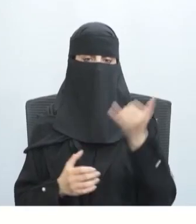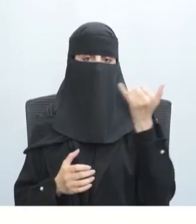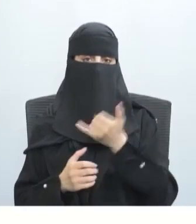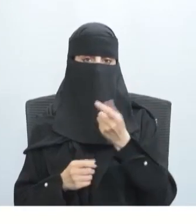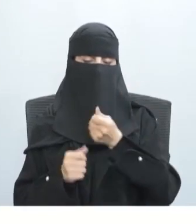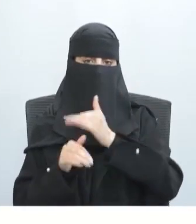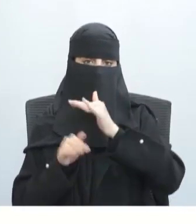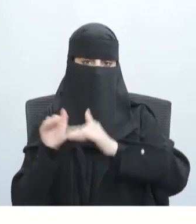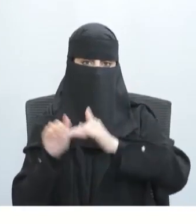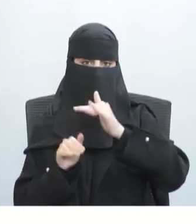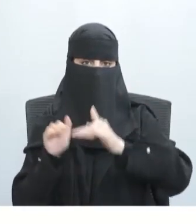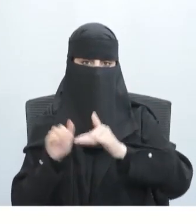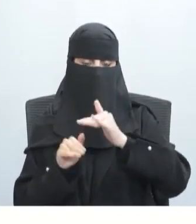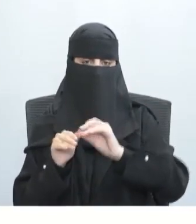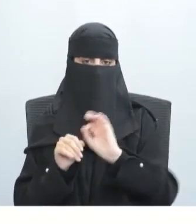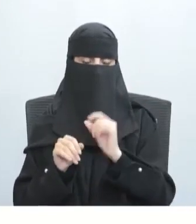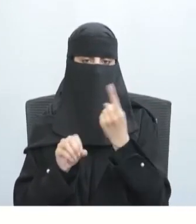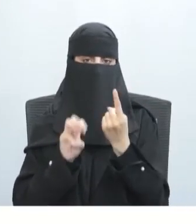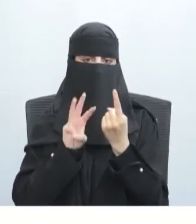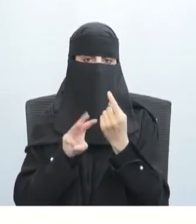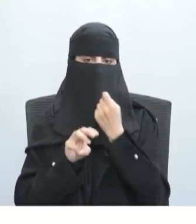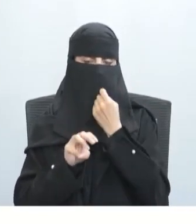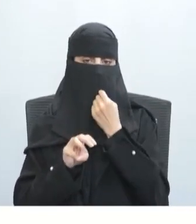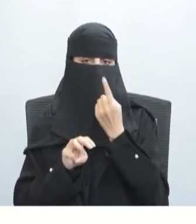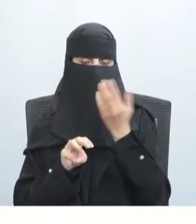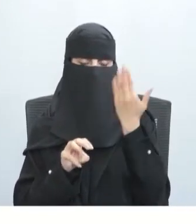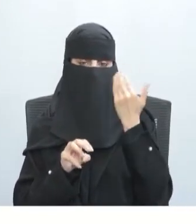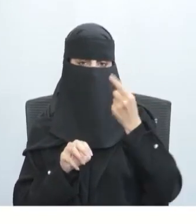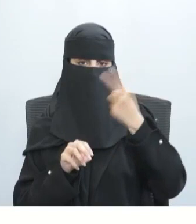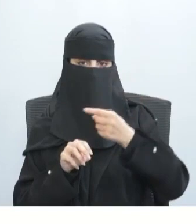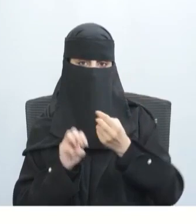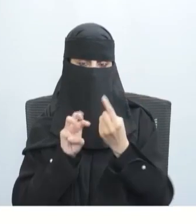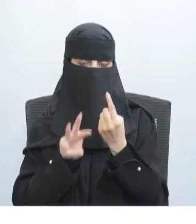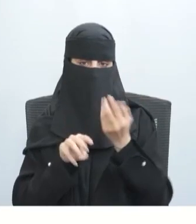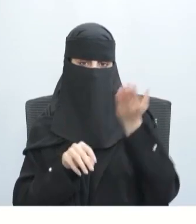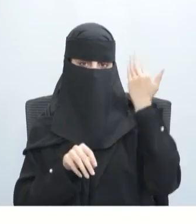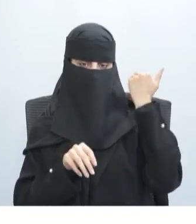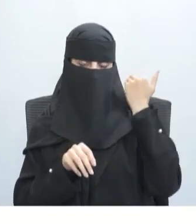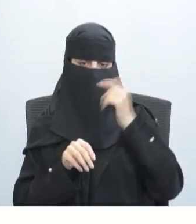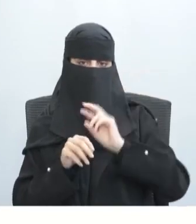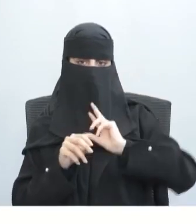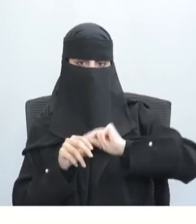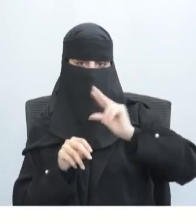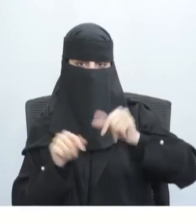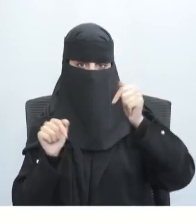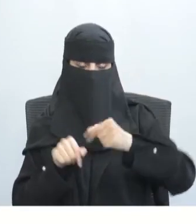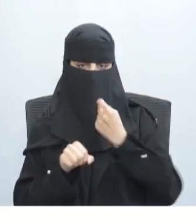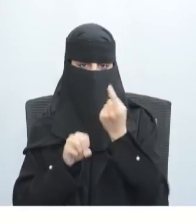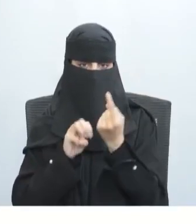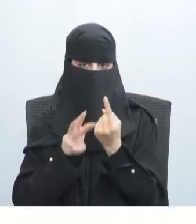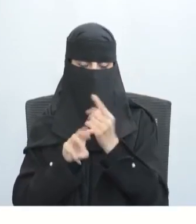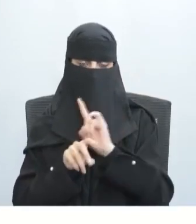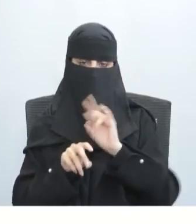القيمه فمثلا 1000 ريال قبل ع سنوات ليس ك000 ريال الان وبالتالي تفكر بهذا المبلغ كما